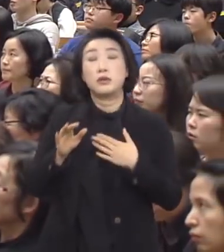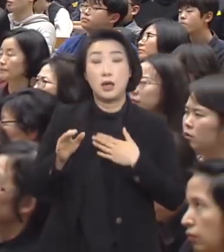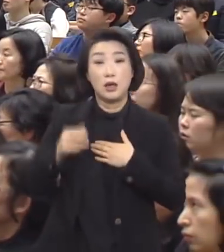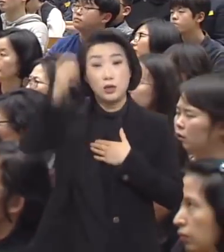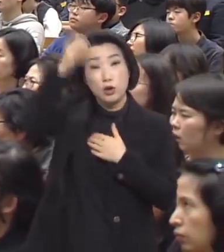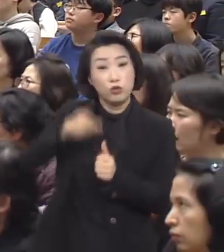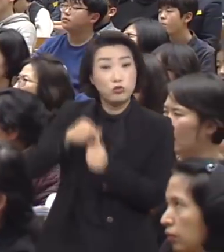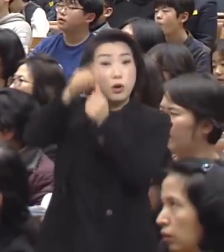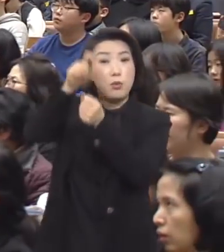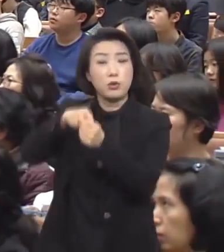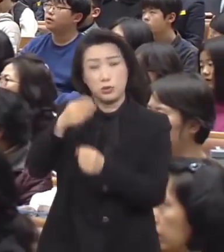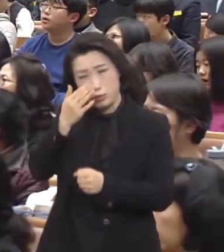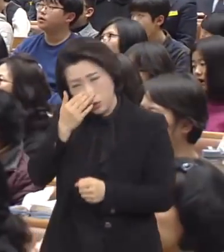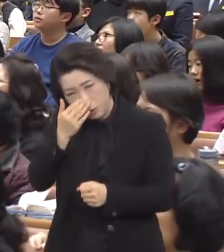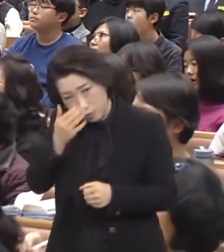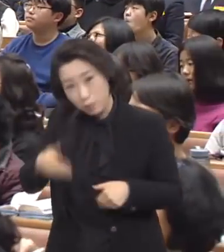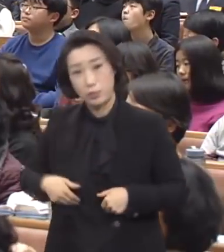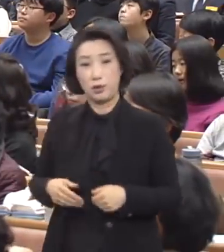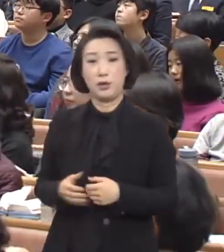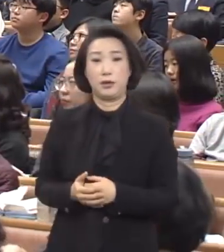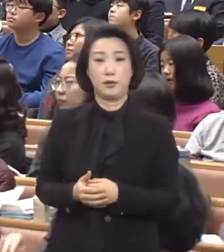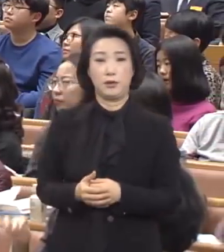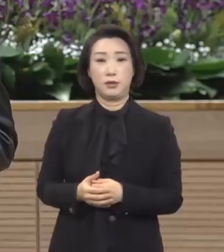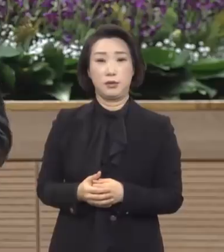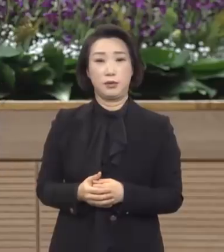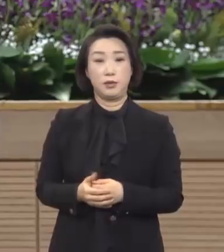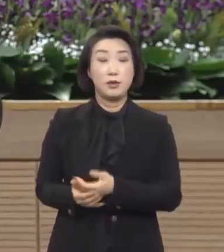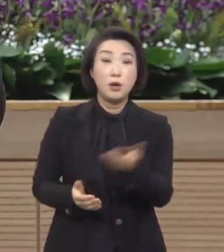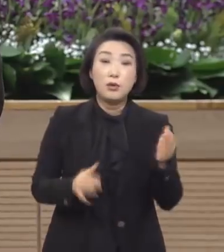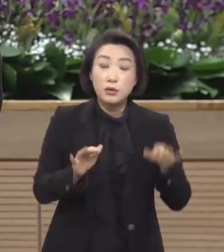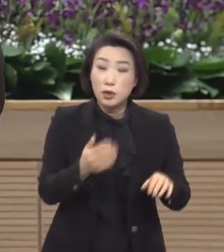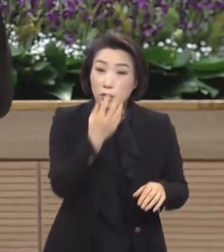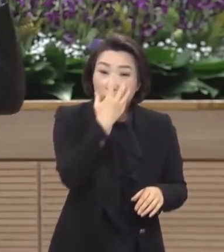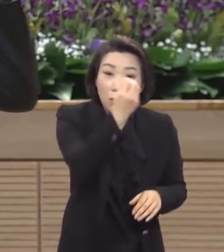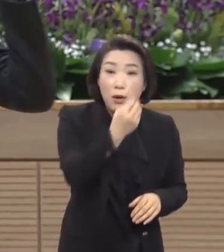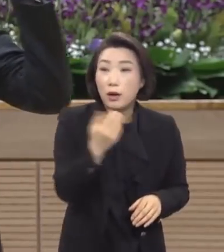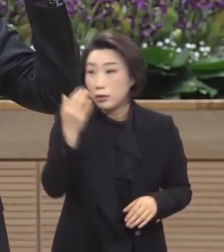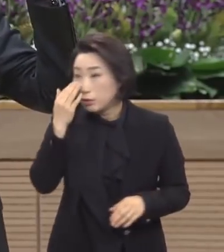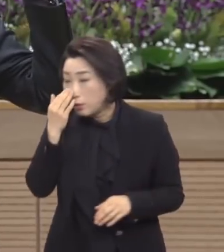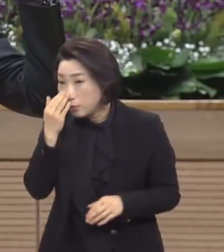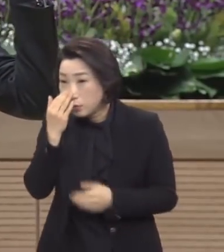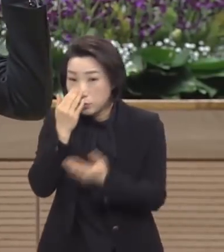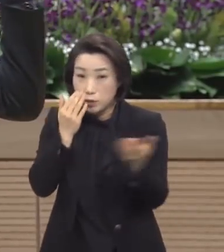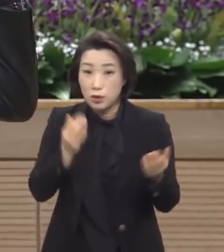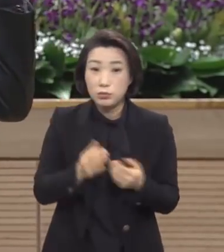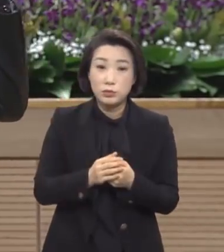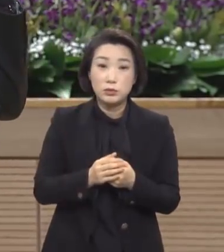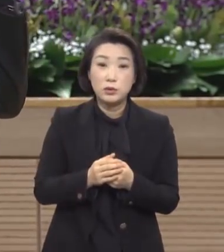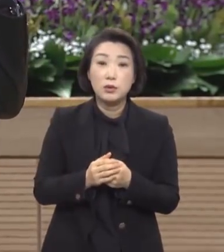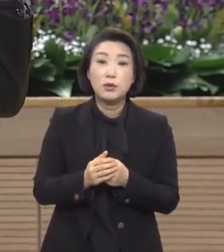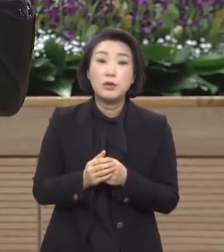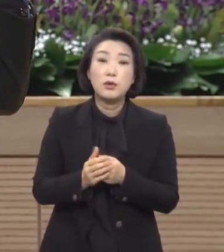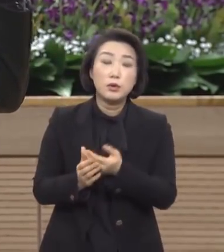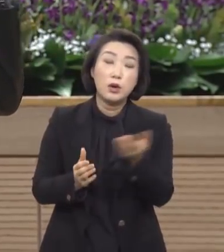살려면 겸손하라 그 말이야. 근데 교만과 겸손이